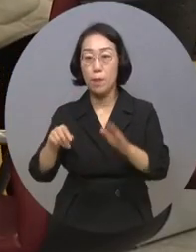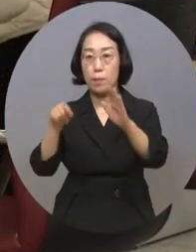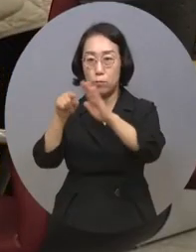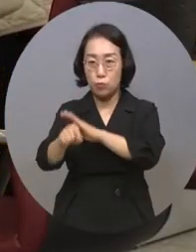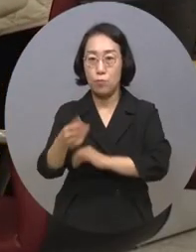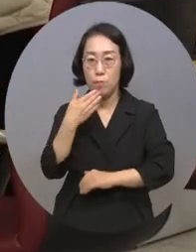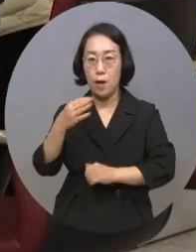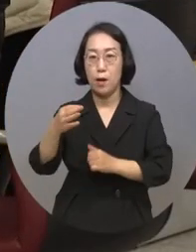있습니다